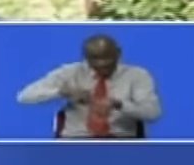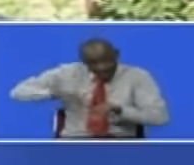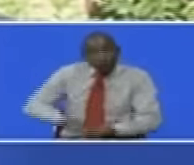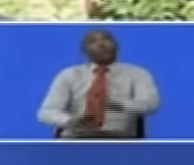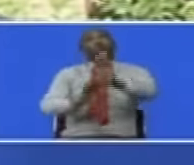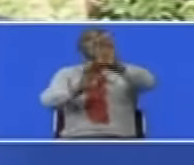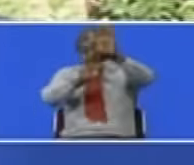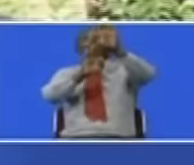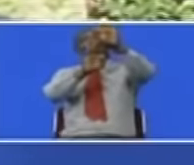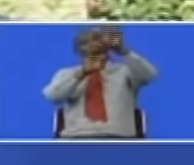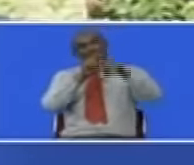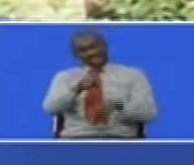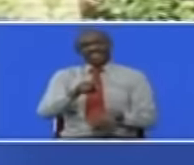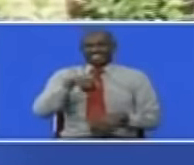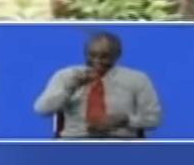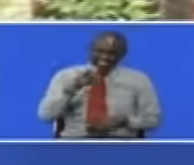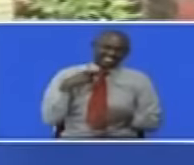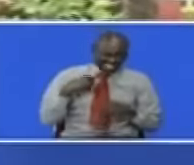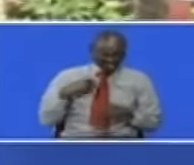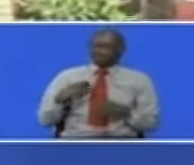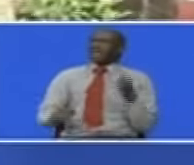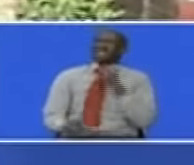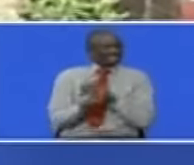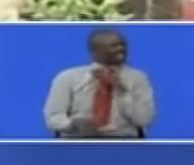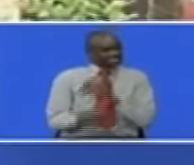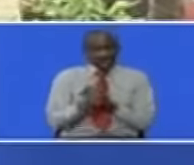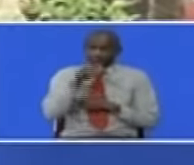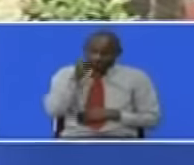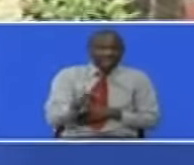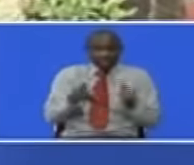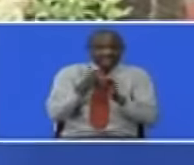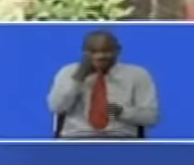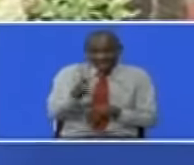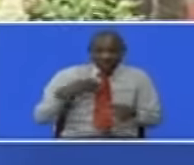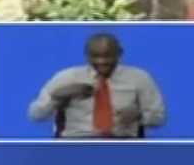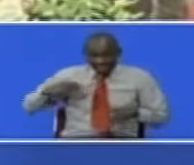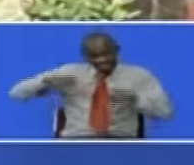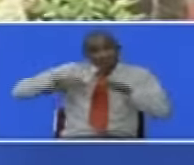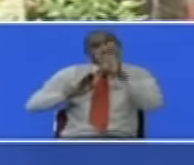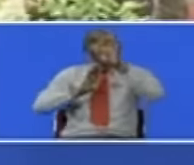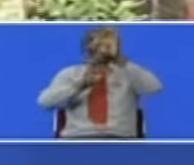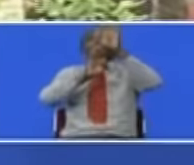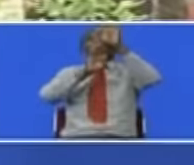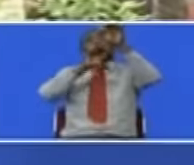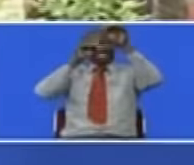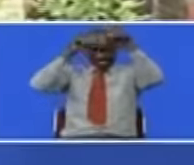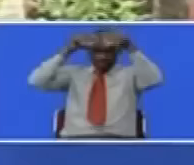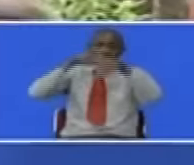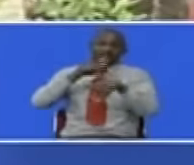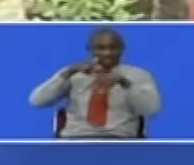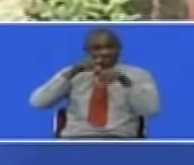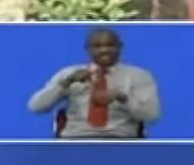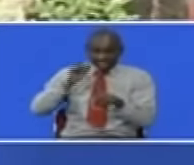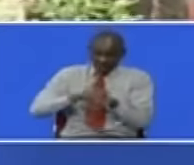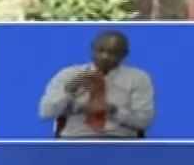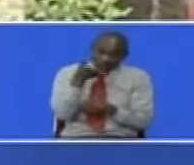climb Chebarbar, yes, which is another disaster. Immediately there is another hill also. Before Chebarbar,